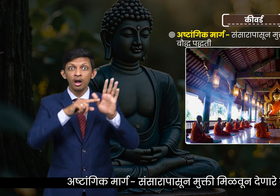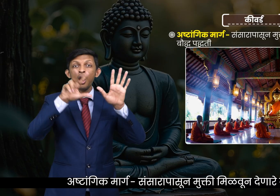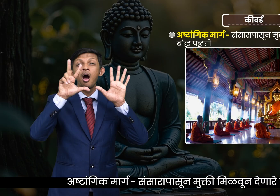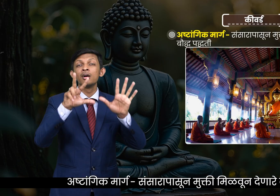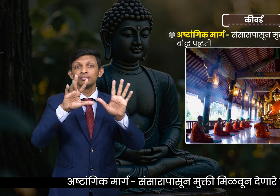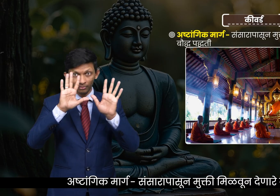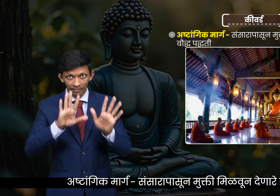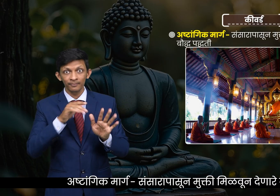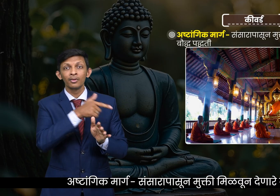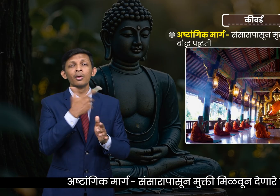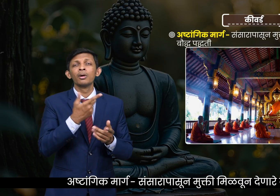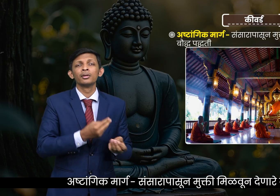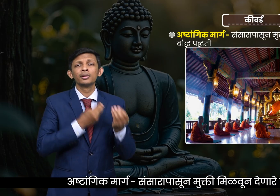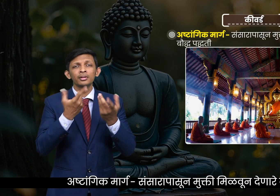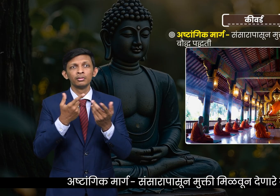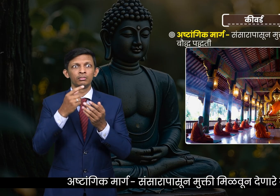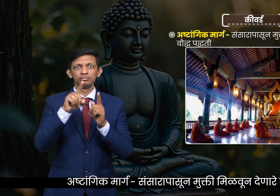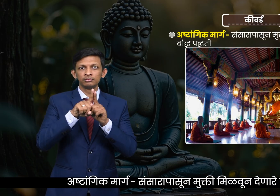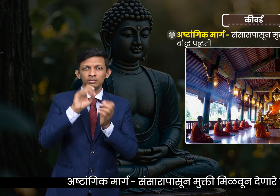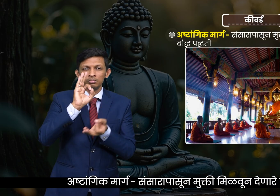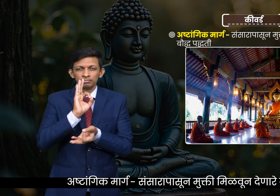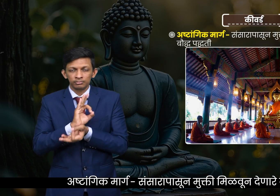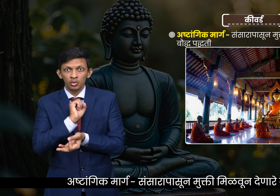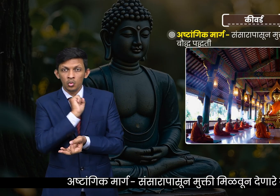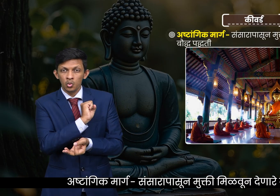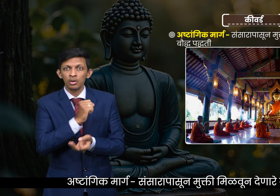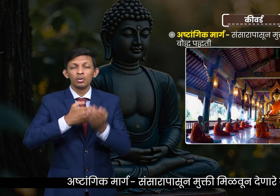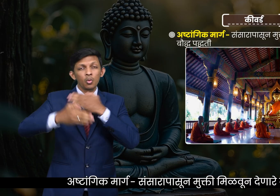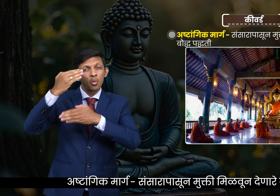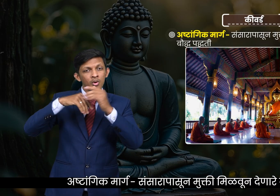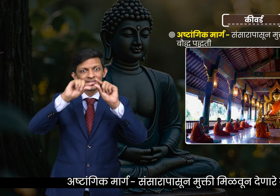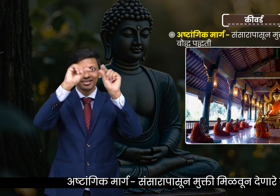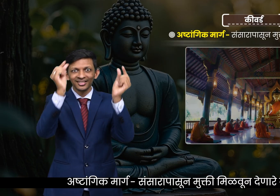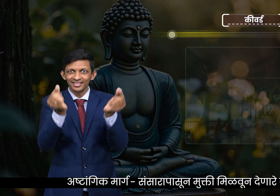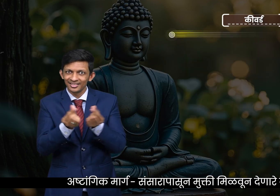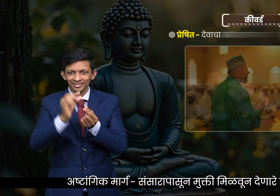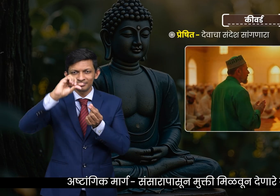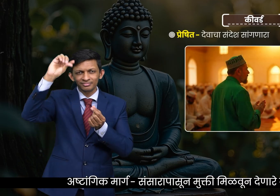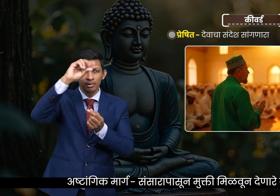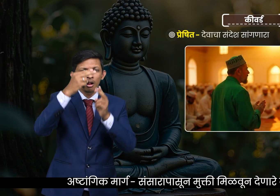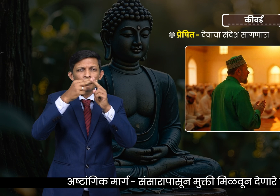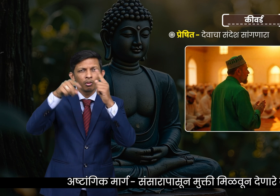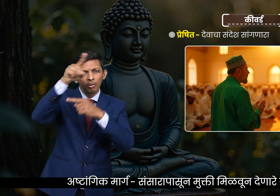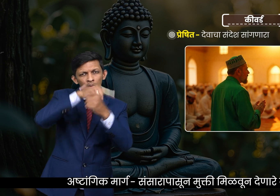अष्टांगिक मार्ग, संसारापासून मुक्ती मिळवून देणारे बौद्ध पद्धती.